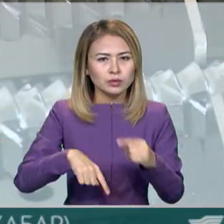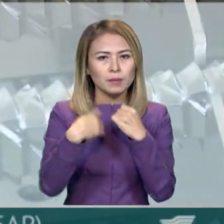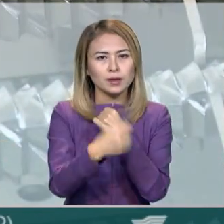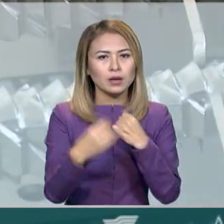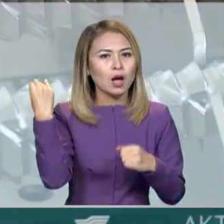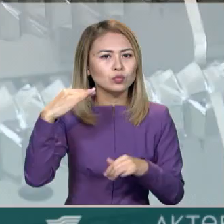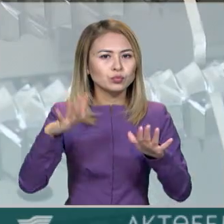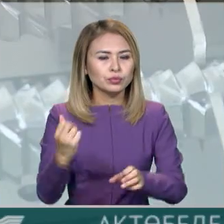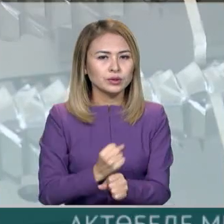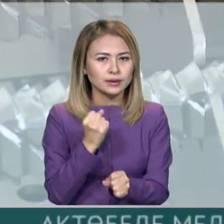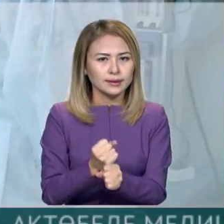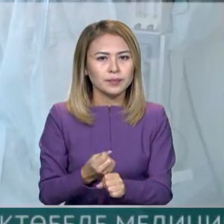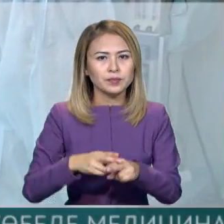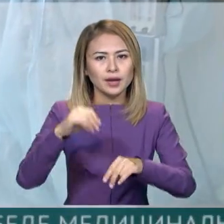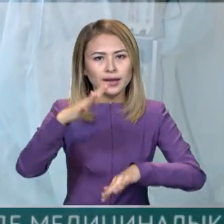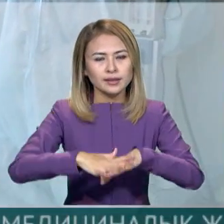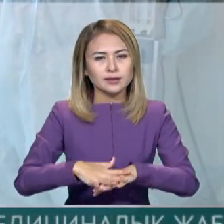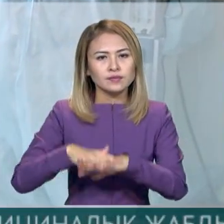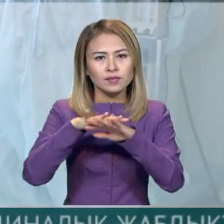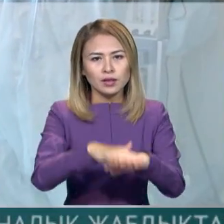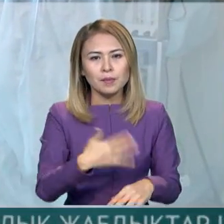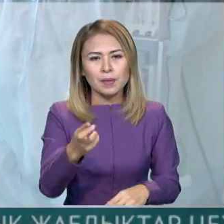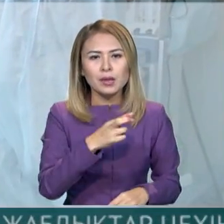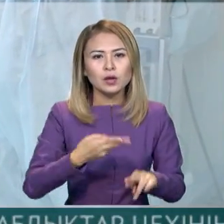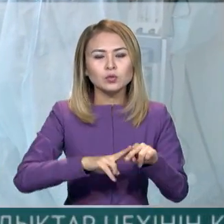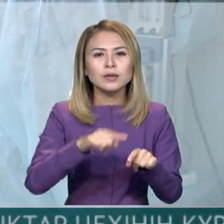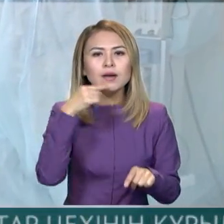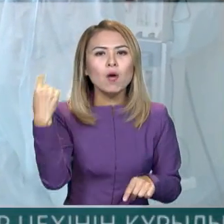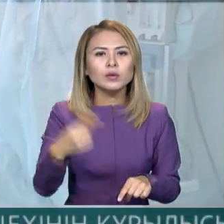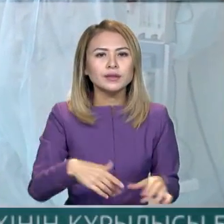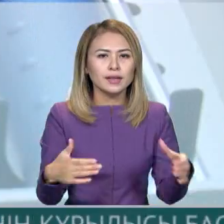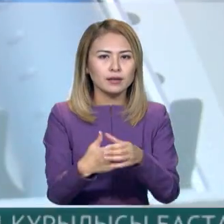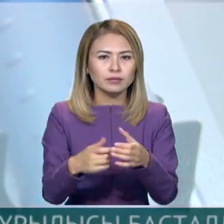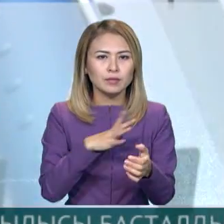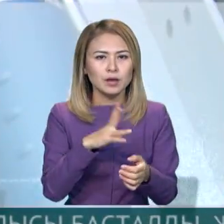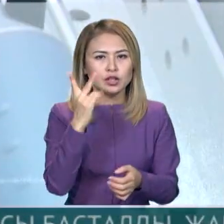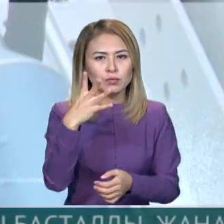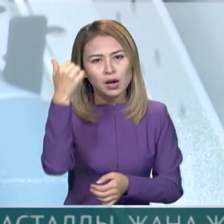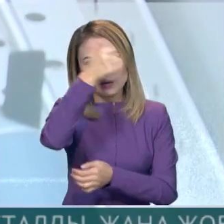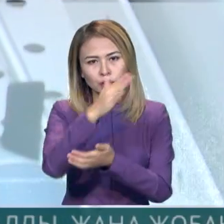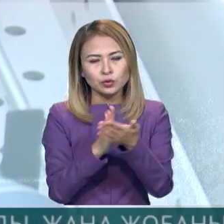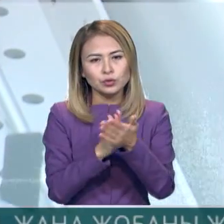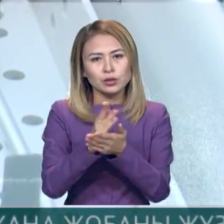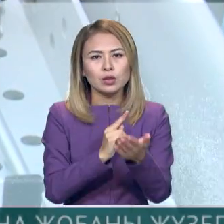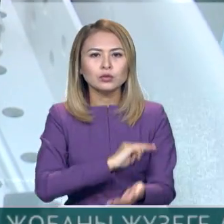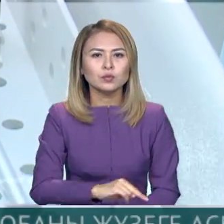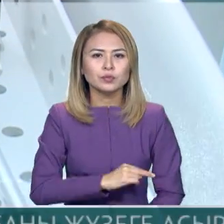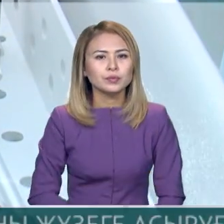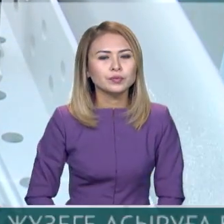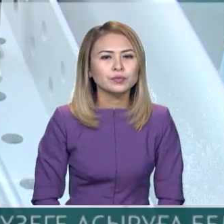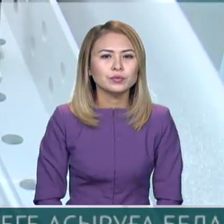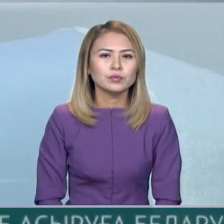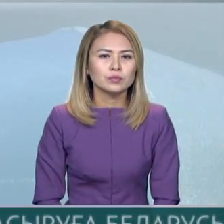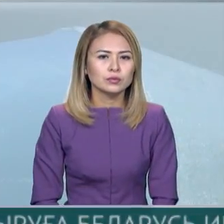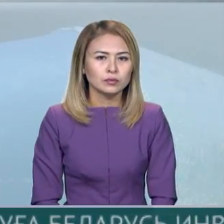материалдар Ақтөбеде жасалады. Жобаға қаржы құйған инвестор компания Беларусь және Ресей елдерінің нарығын 25 жылдан бері жұмыс